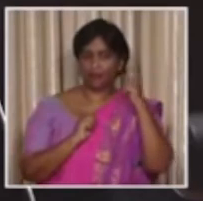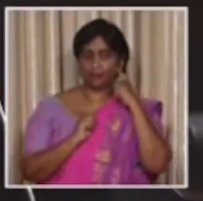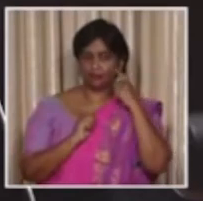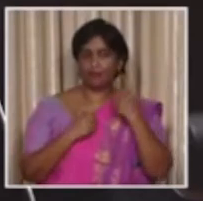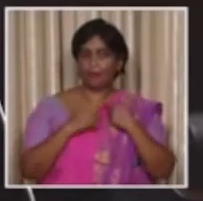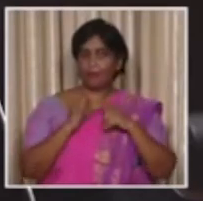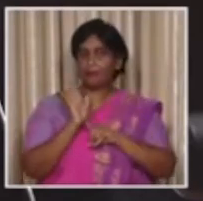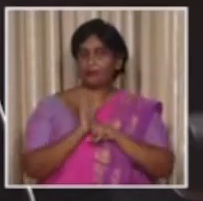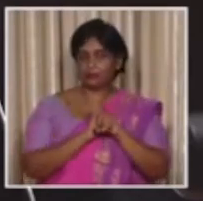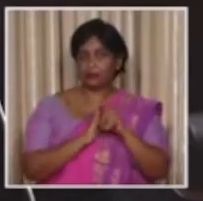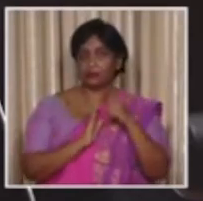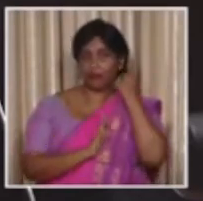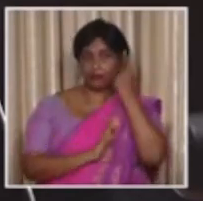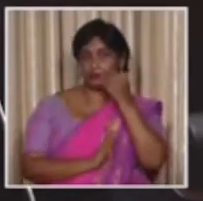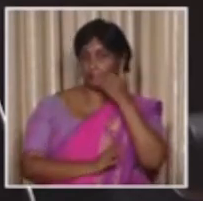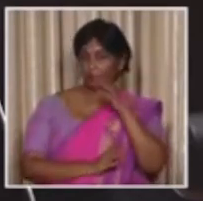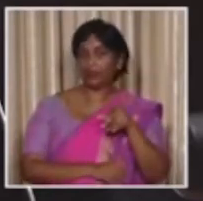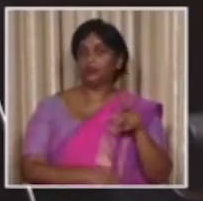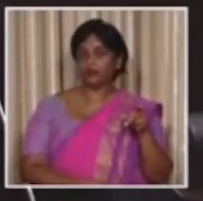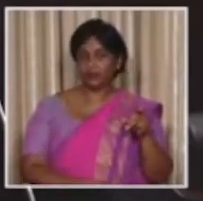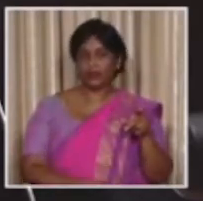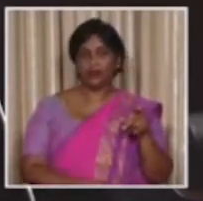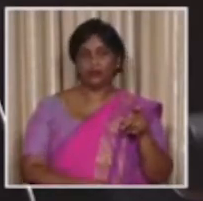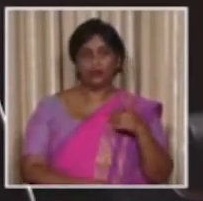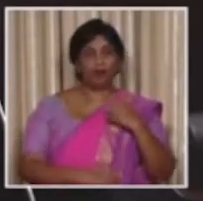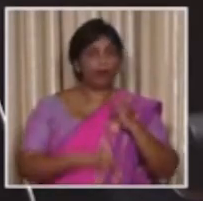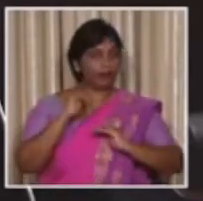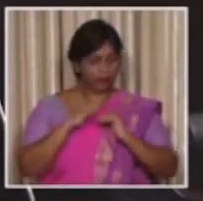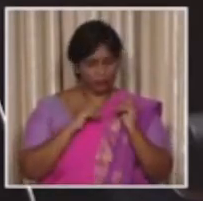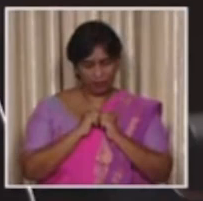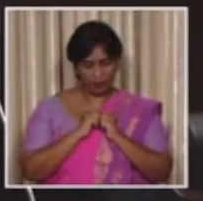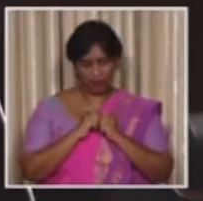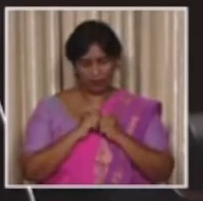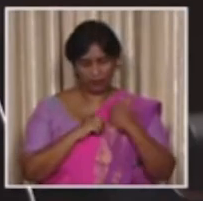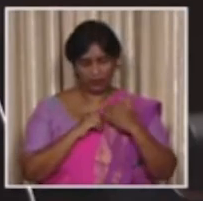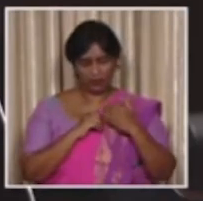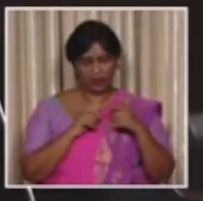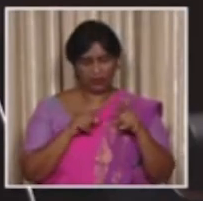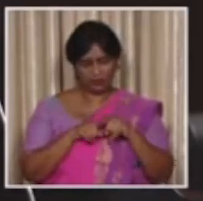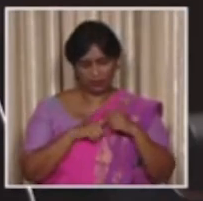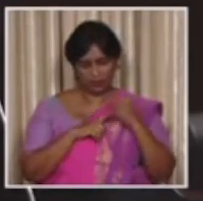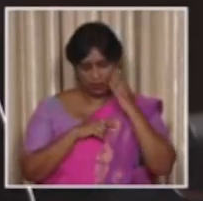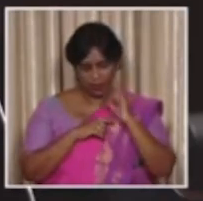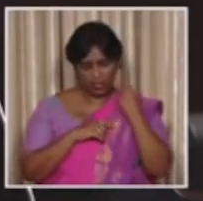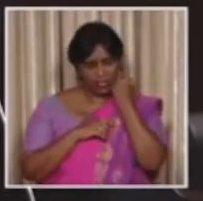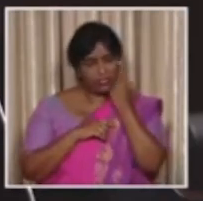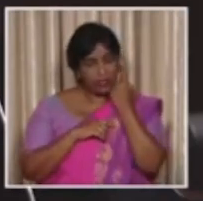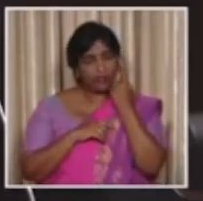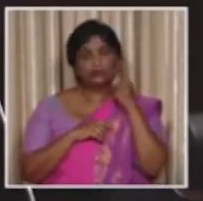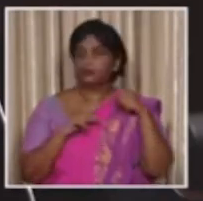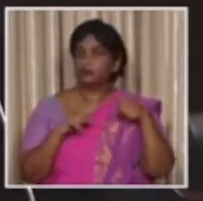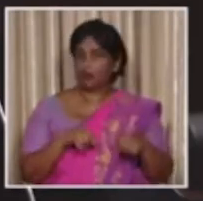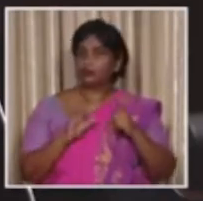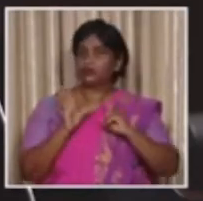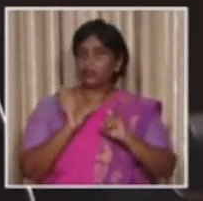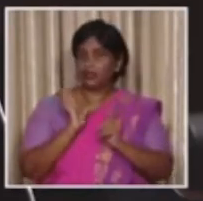අපේ පැරණි ශිල්ප ශාස්ත්‍ර කියලා තියෙන්නේ. ශිල්ප කියන්නේ ප්‍රායෝගික දේවල් ශාස්ත්‍ර කියන්නේ මේ සාමාන්‍ය දැනුම. දැන්